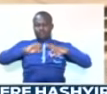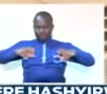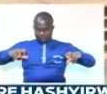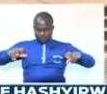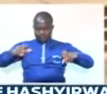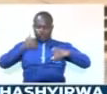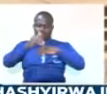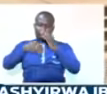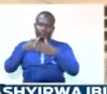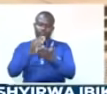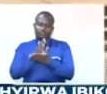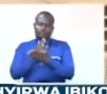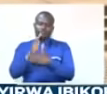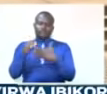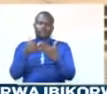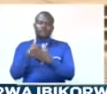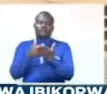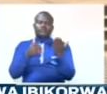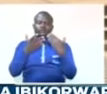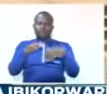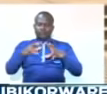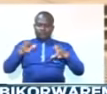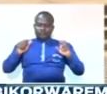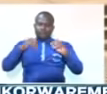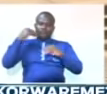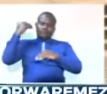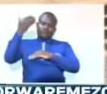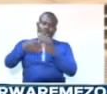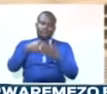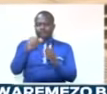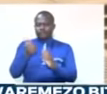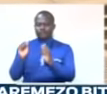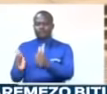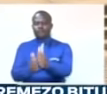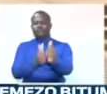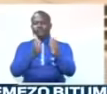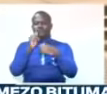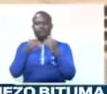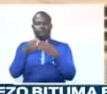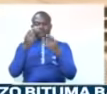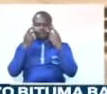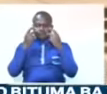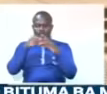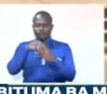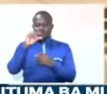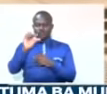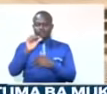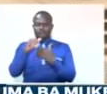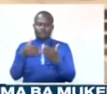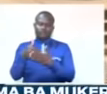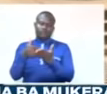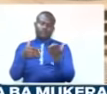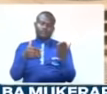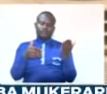baranipimishije abo bo rwose baba baripimishije noneho abaza babaherekeje nibo usanga harimo bakeya